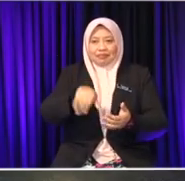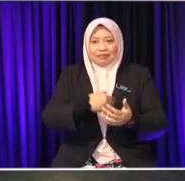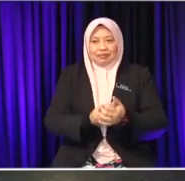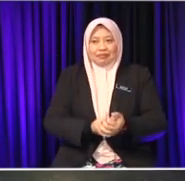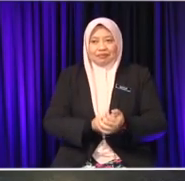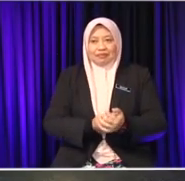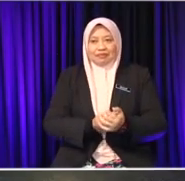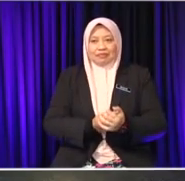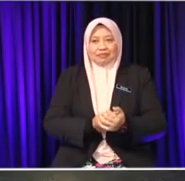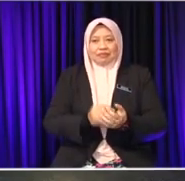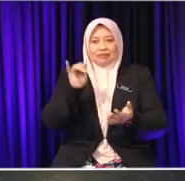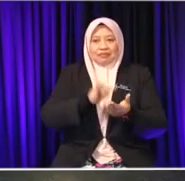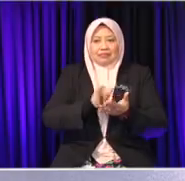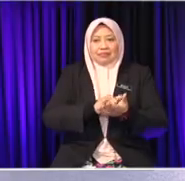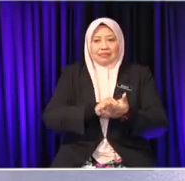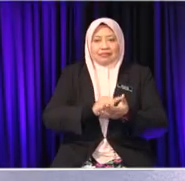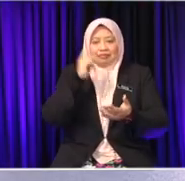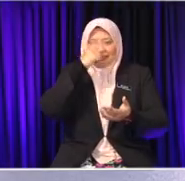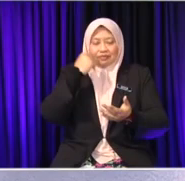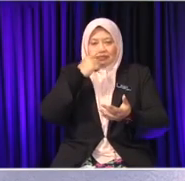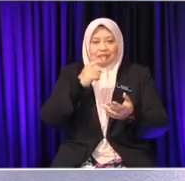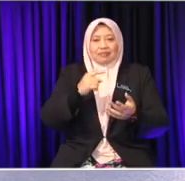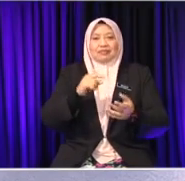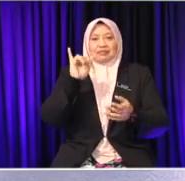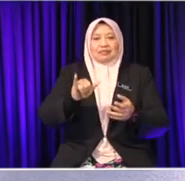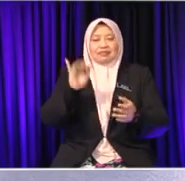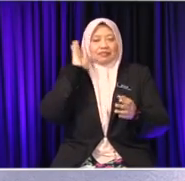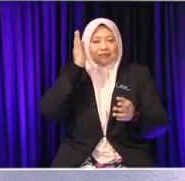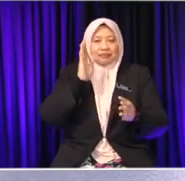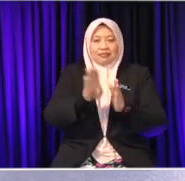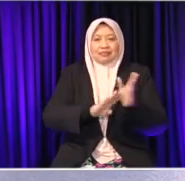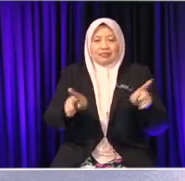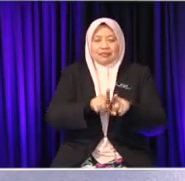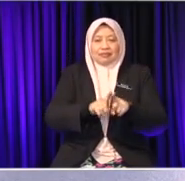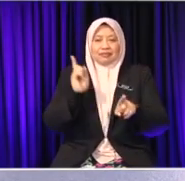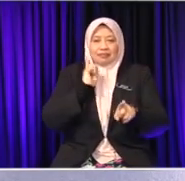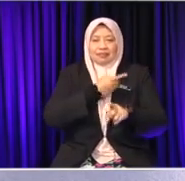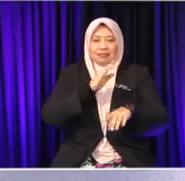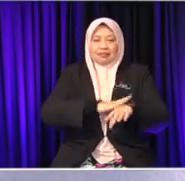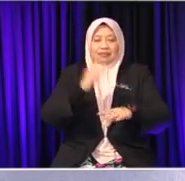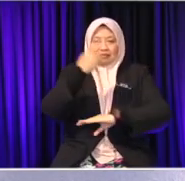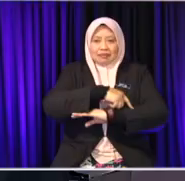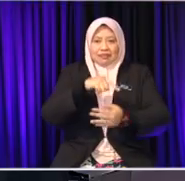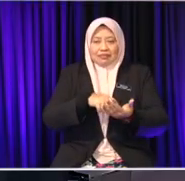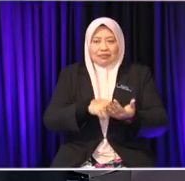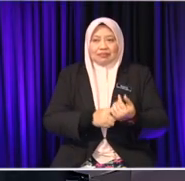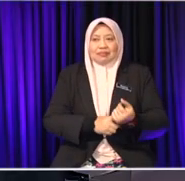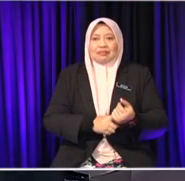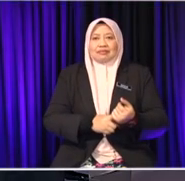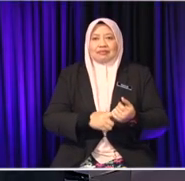ah itulah dia muka-muka yang akan bersama kita pada hari ini wanita cegukan kepada kita semua Oke